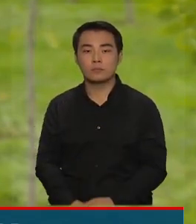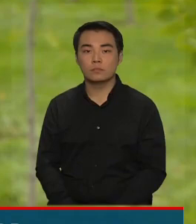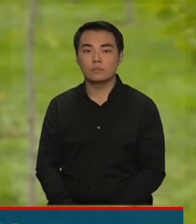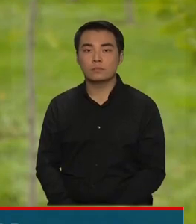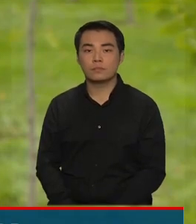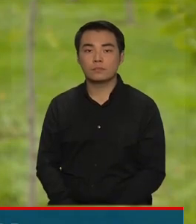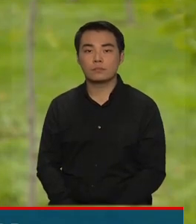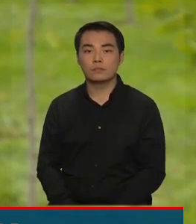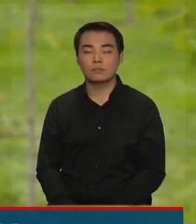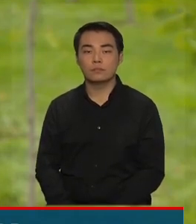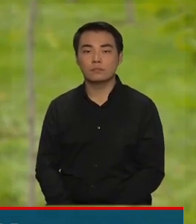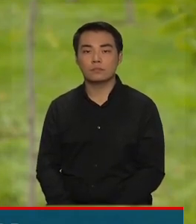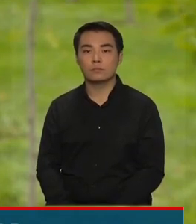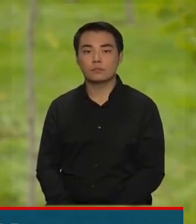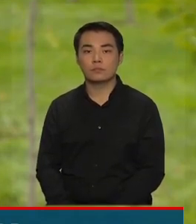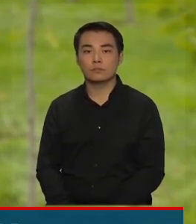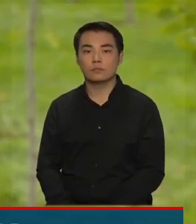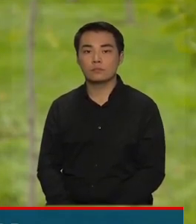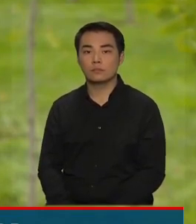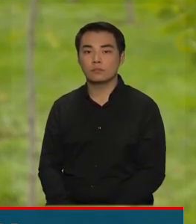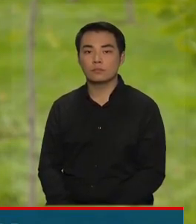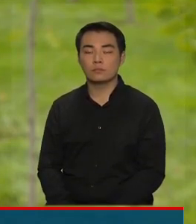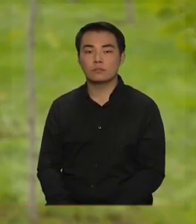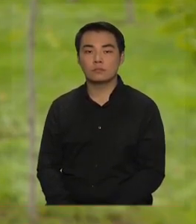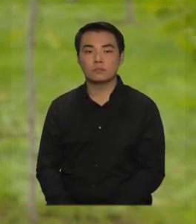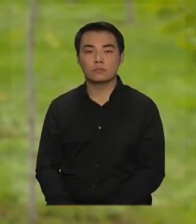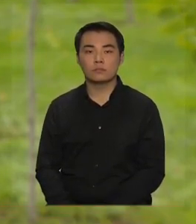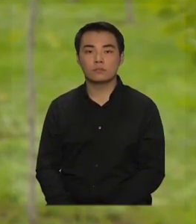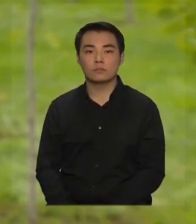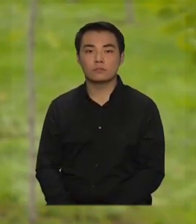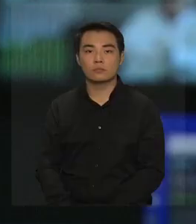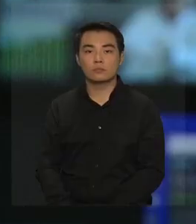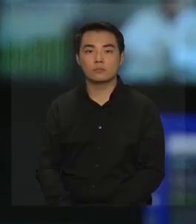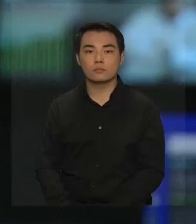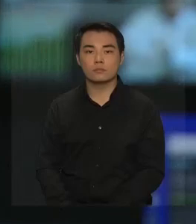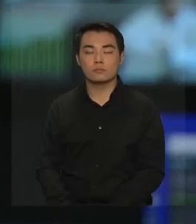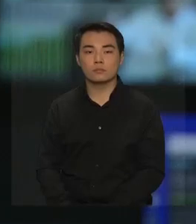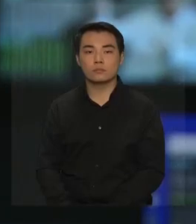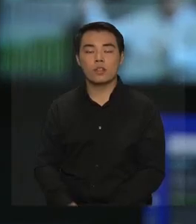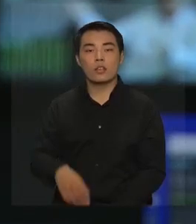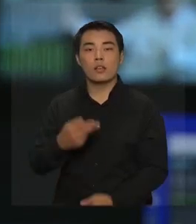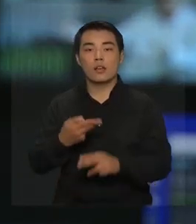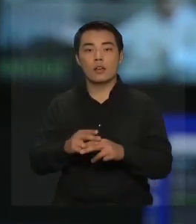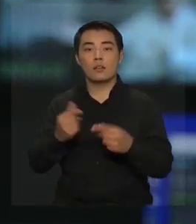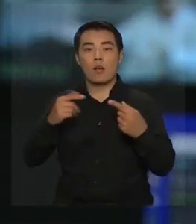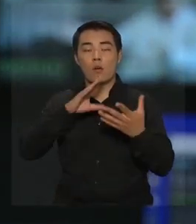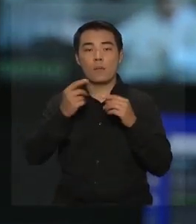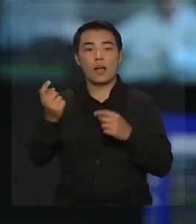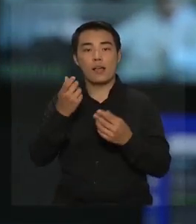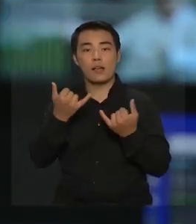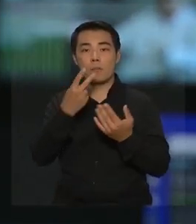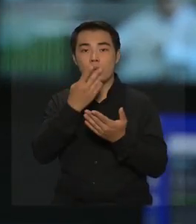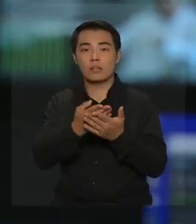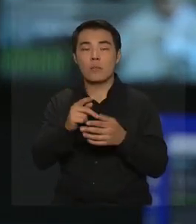Төлеген Бесенбаев, Саят Тастанов, Райымбек Биғожаев, Жібек жолы. Шығынға батқан шаруалардың